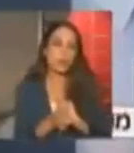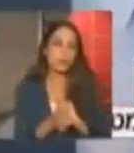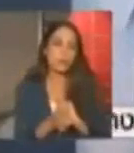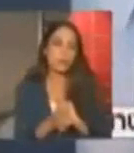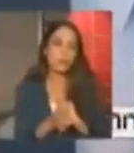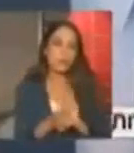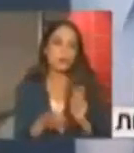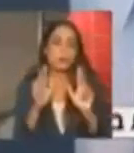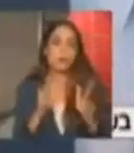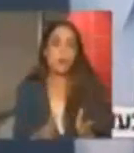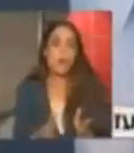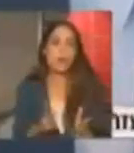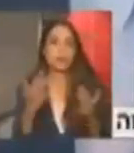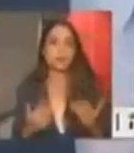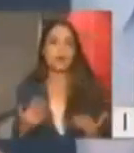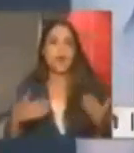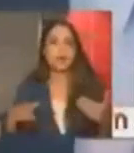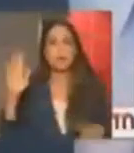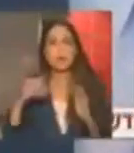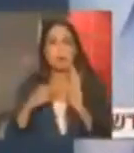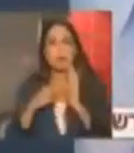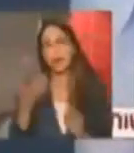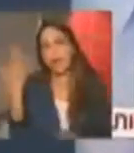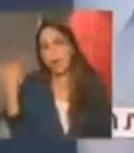ואת כמות ההצבעות. לדוגמה,